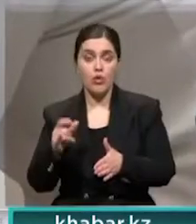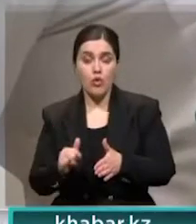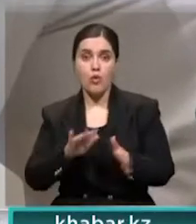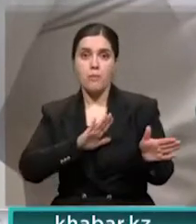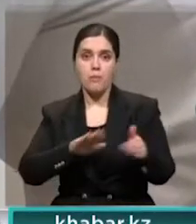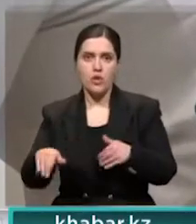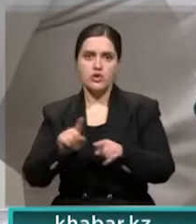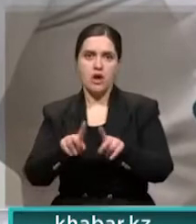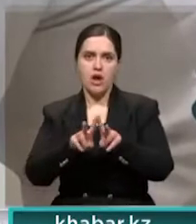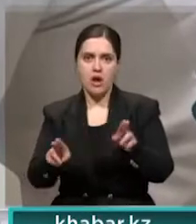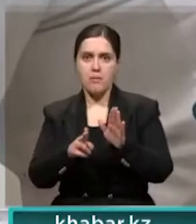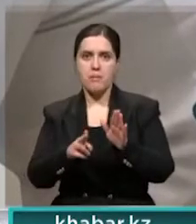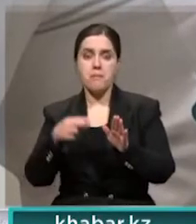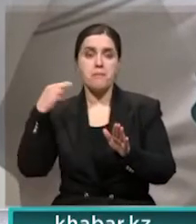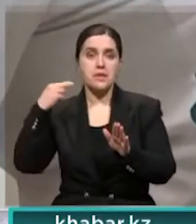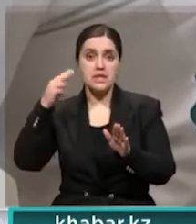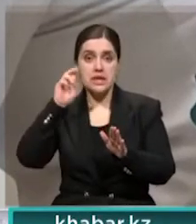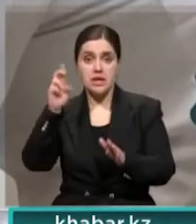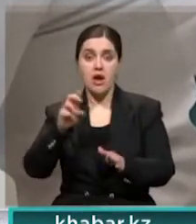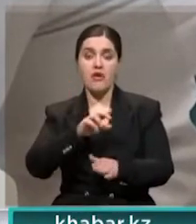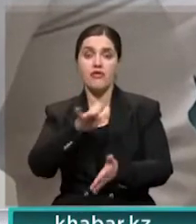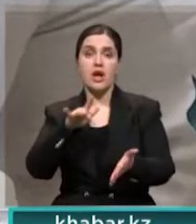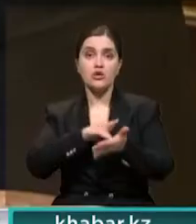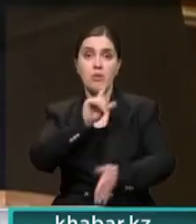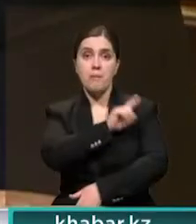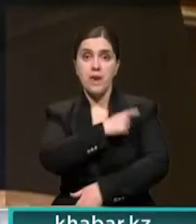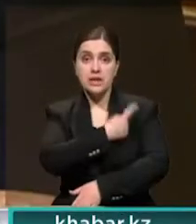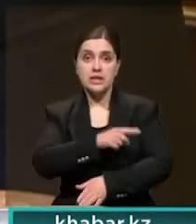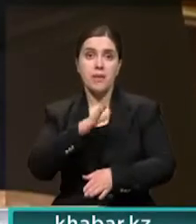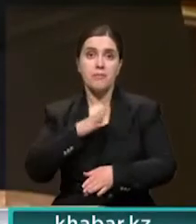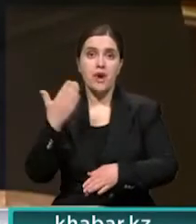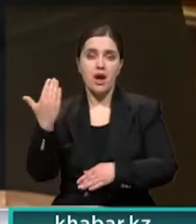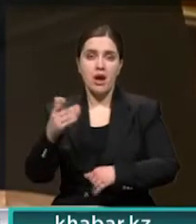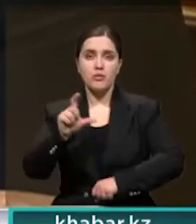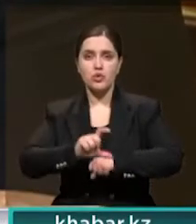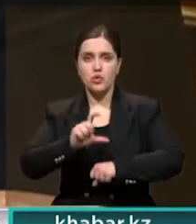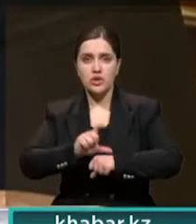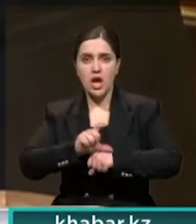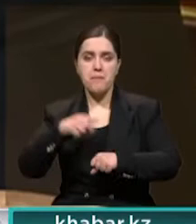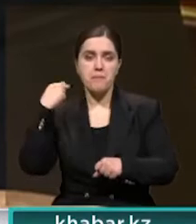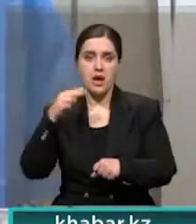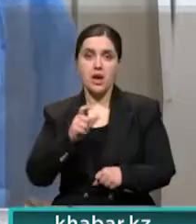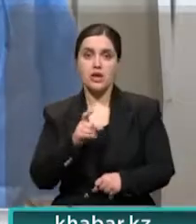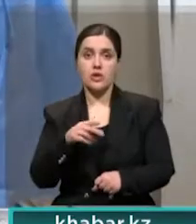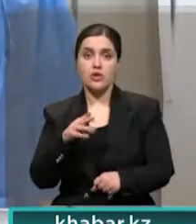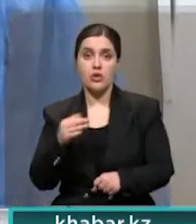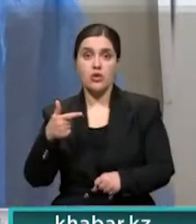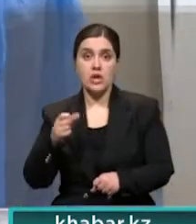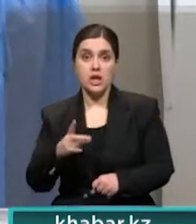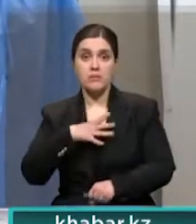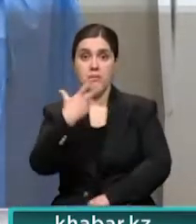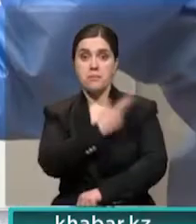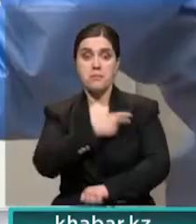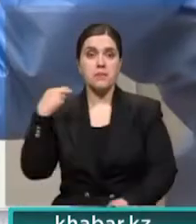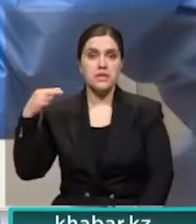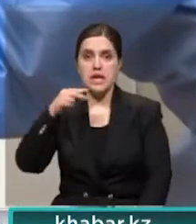последовал президент страны. В городской больнице Анкары привился лидер Турецкой республики Реджеп Таип Эрдоган. Вакцинацию